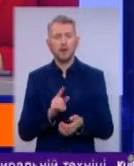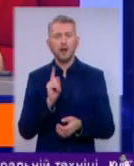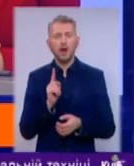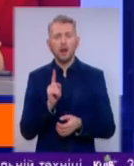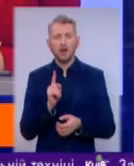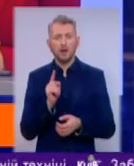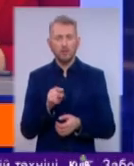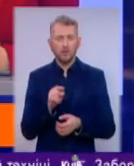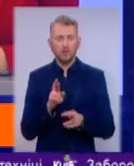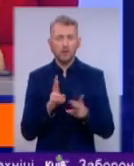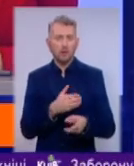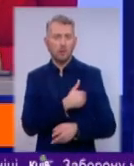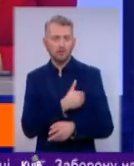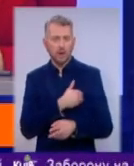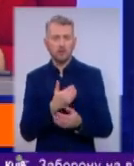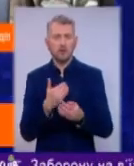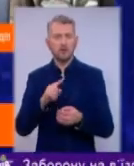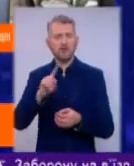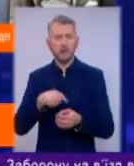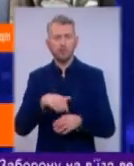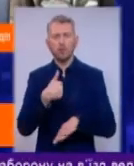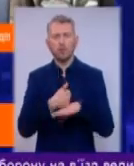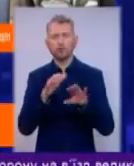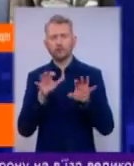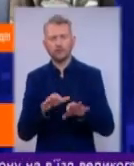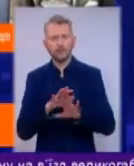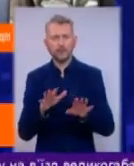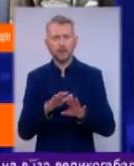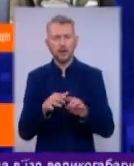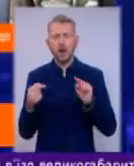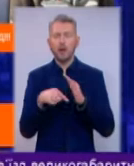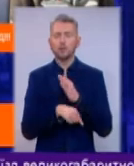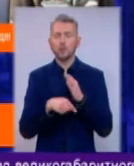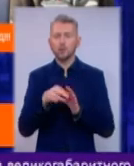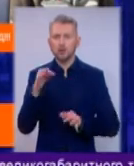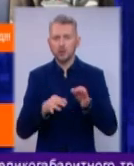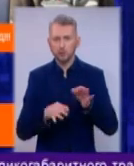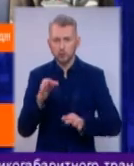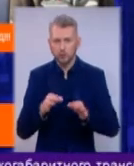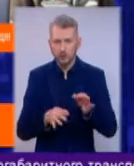воно ж, як хочуть, треба і Конституційний, це антикорупційний суд.